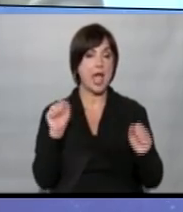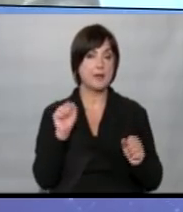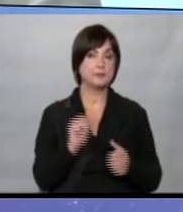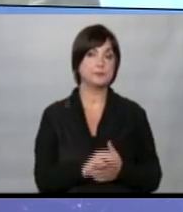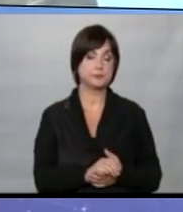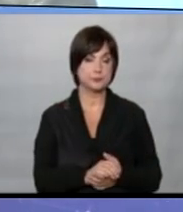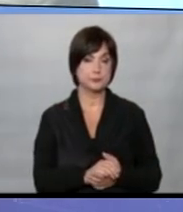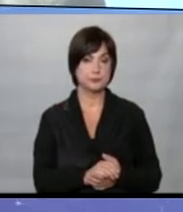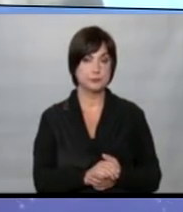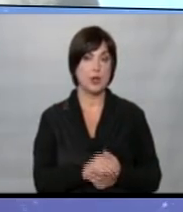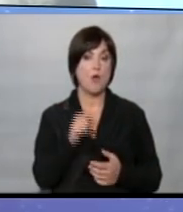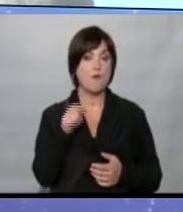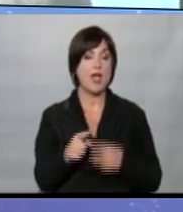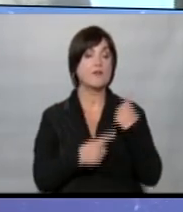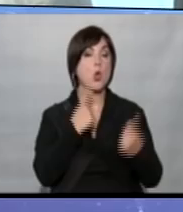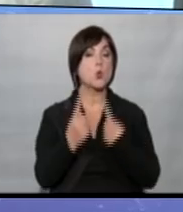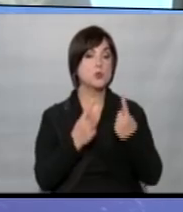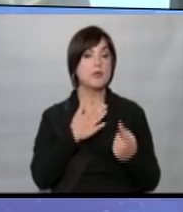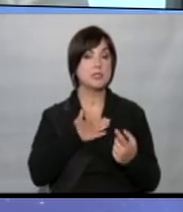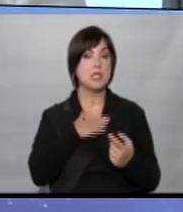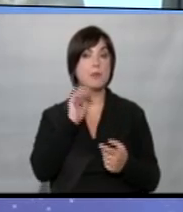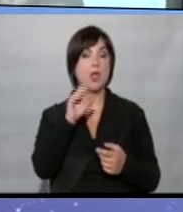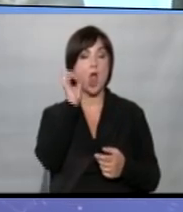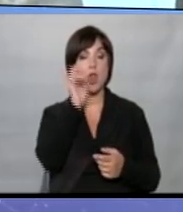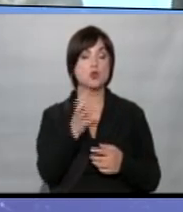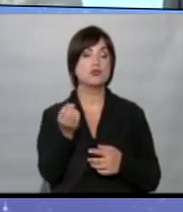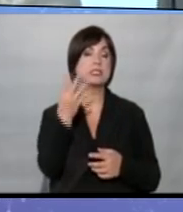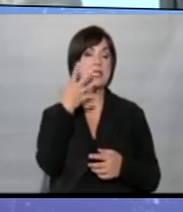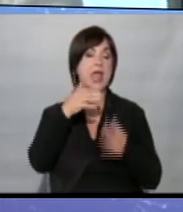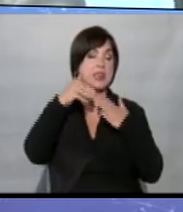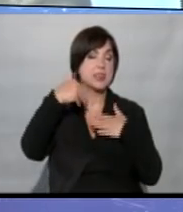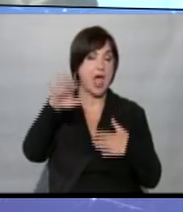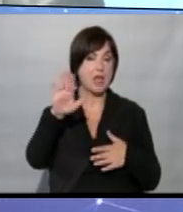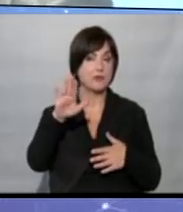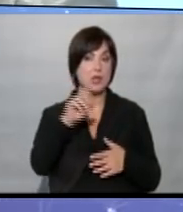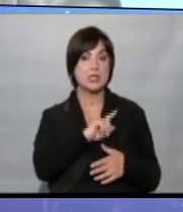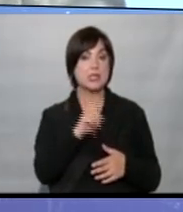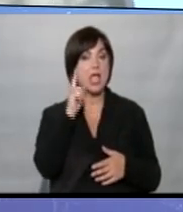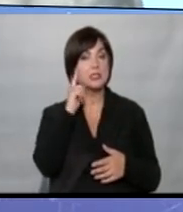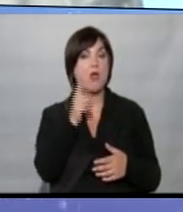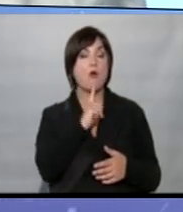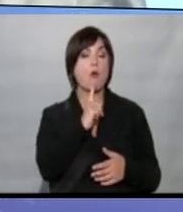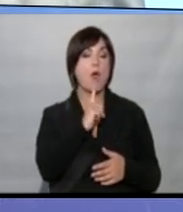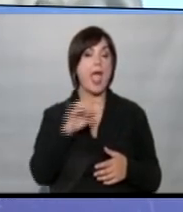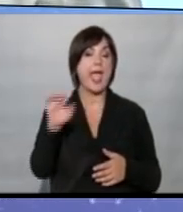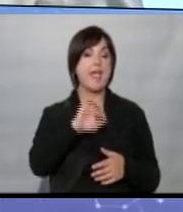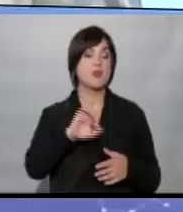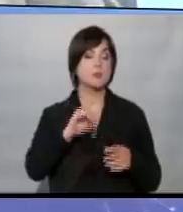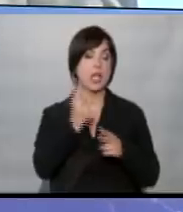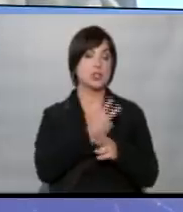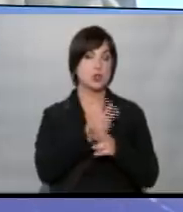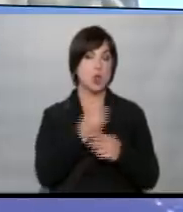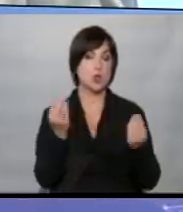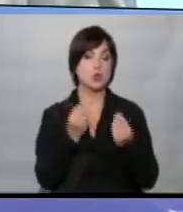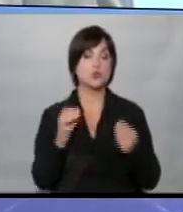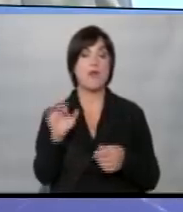не. Во такви услови, ние праќаме лоши сигнали и надвор. Па не знам која европска држава и